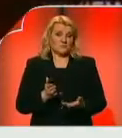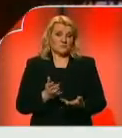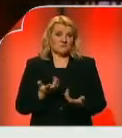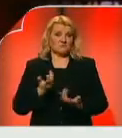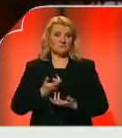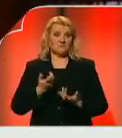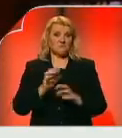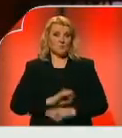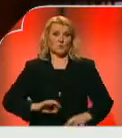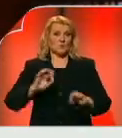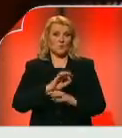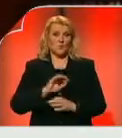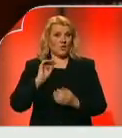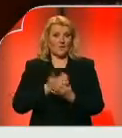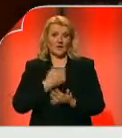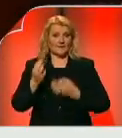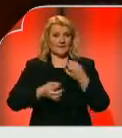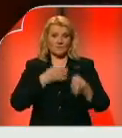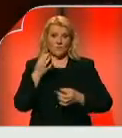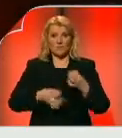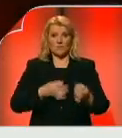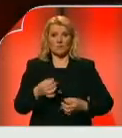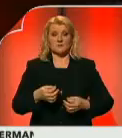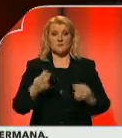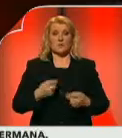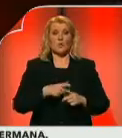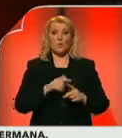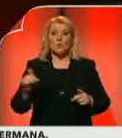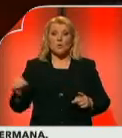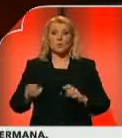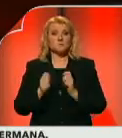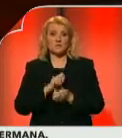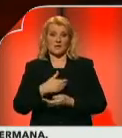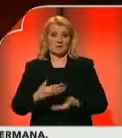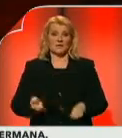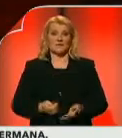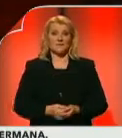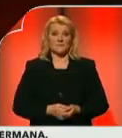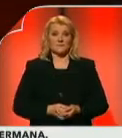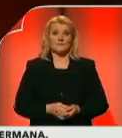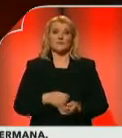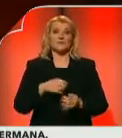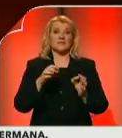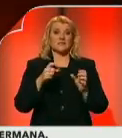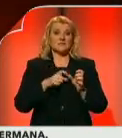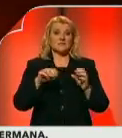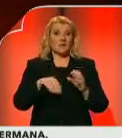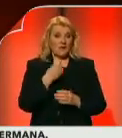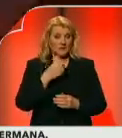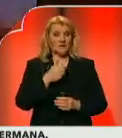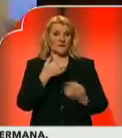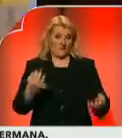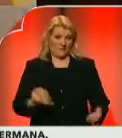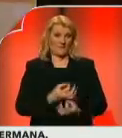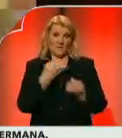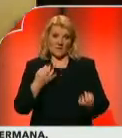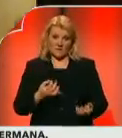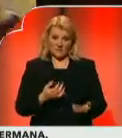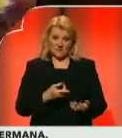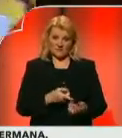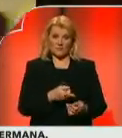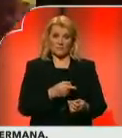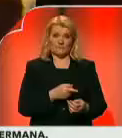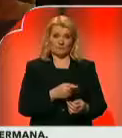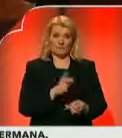že ani veřejnost nemá žádné informace, že by to za toho půl roku nějak postoupilo. Eskarty jsou jedna věc. Ty opravdu stály nic anebo jen